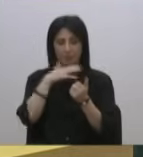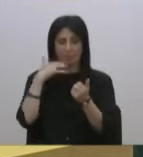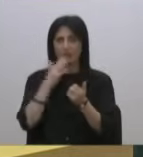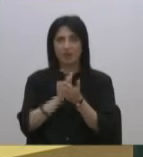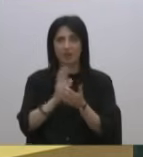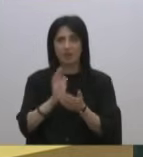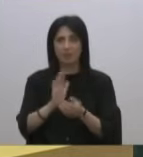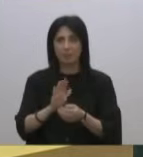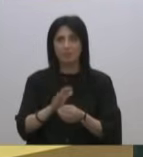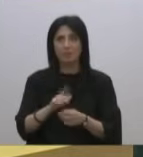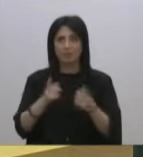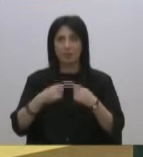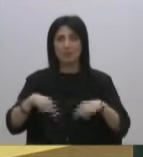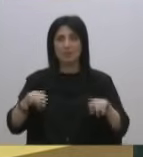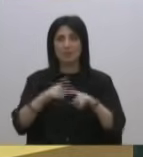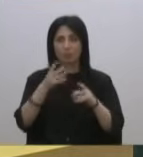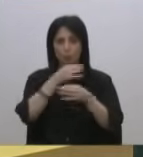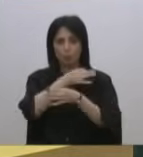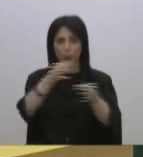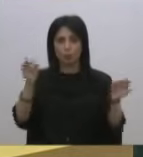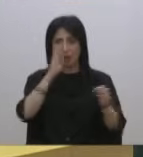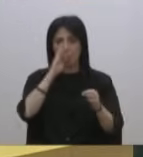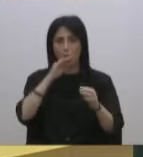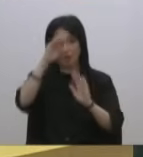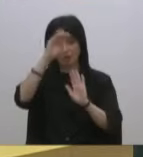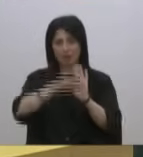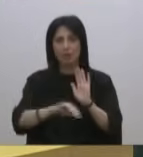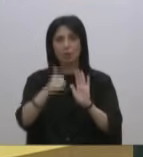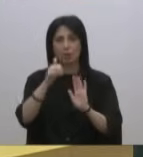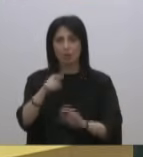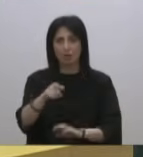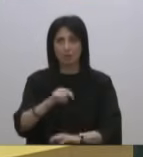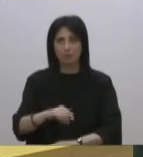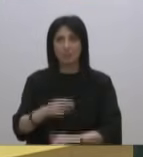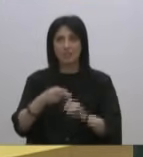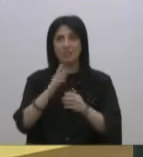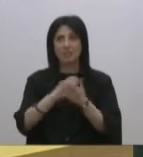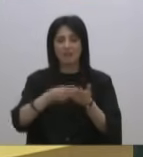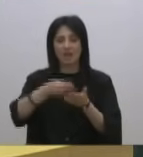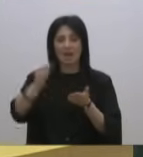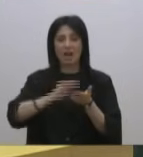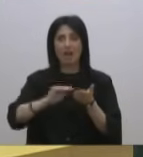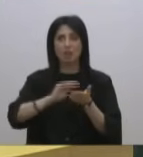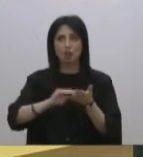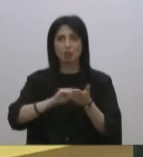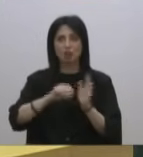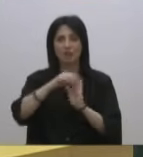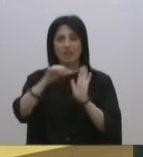არ არიან და საზოგადოებას უნდა უთხრათ ამ მოღალატეთა სია როგორია. ეს არის რეზოლუცია